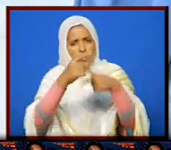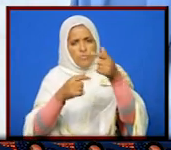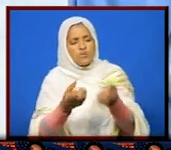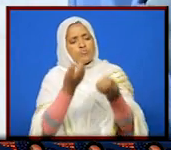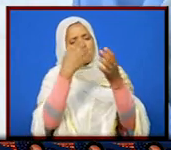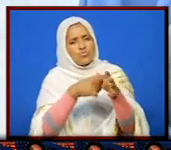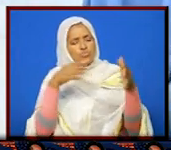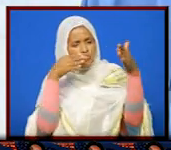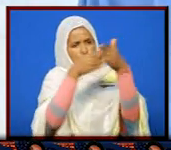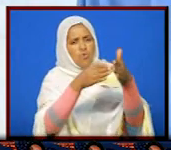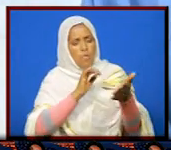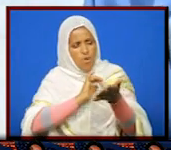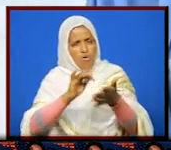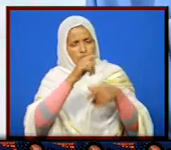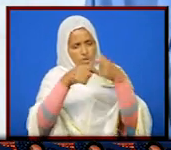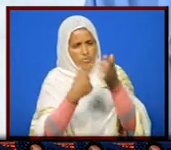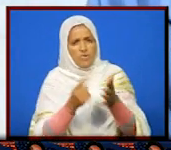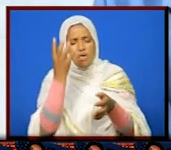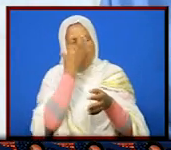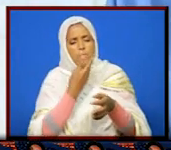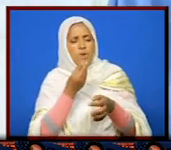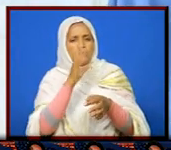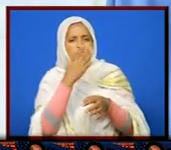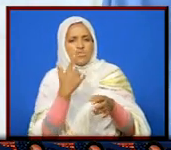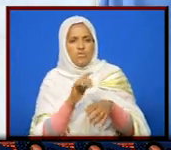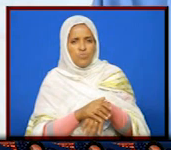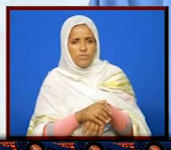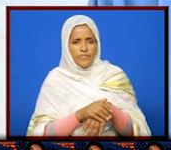ራቁቱን የሚሄድ ስንቱ አሰናካይ ባዶውን የሚሄድ